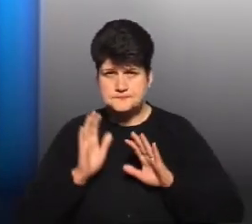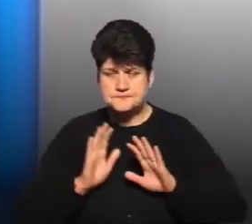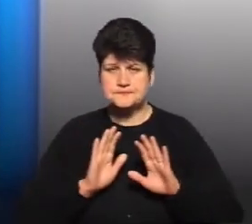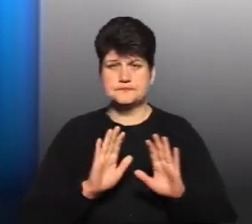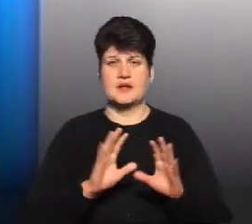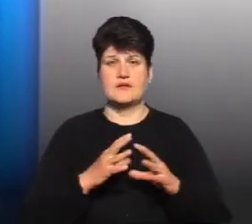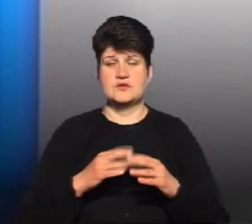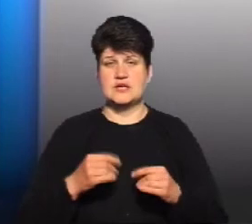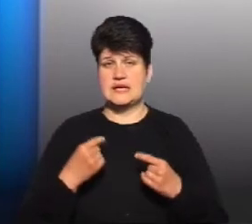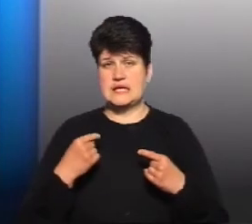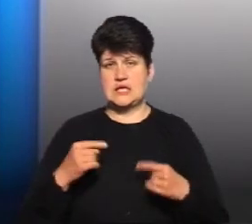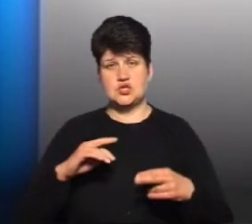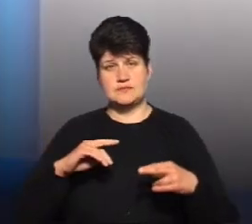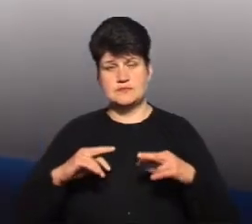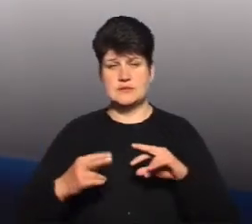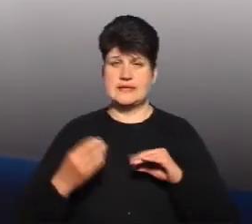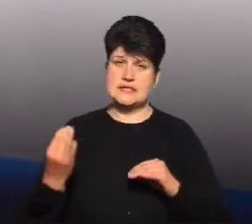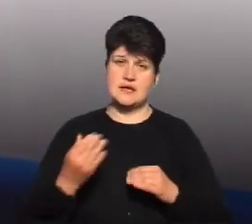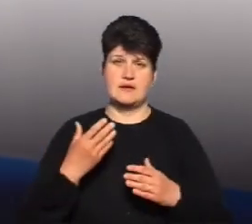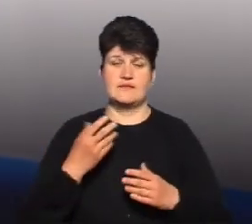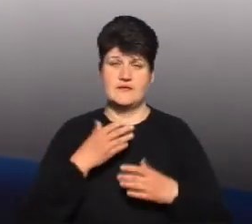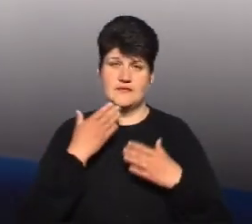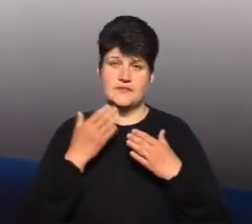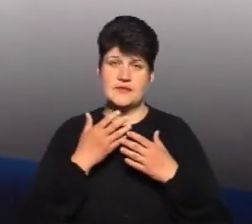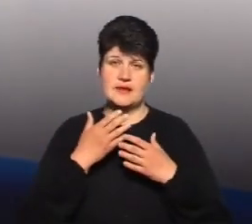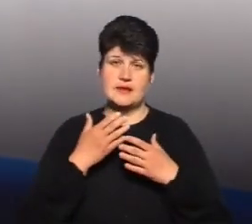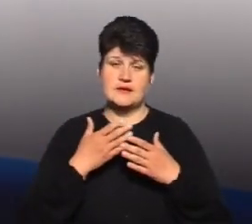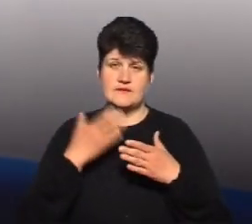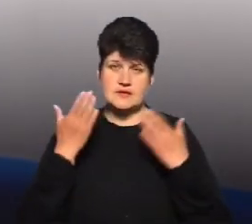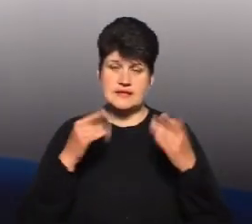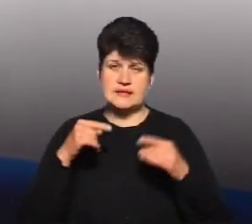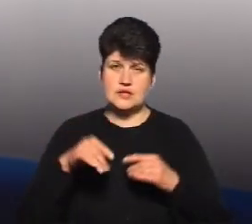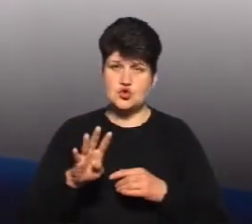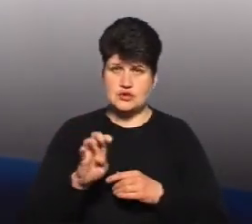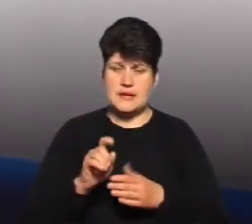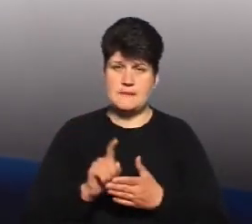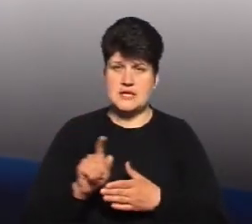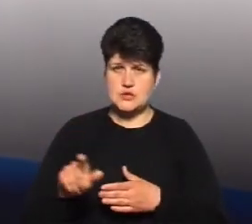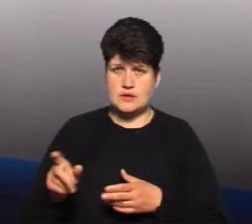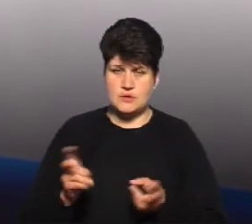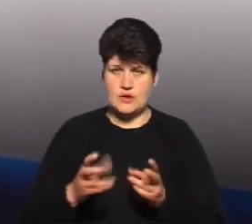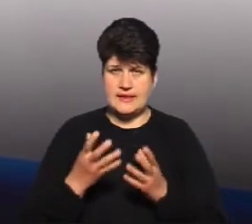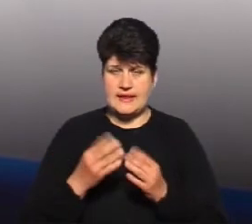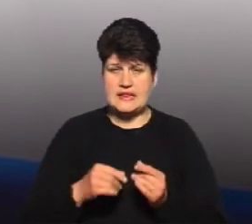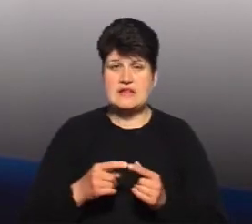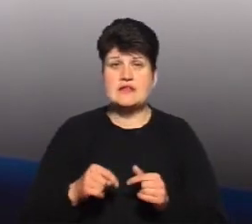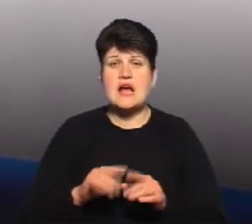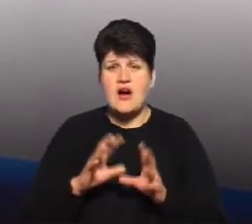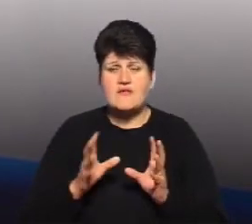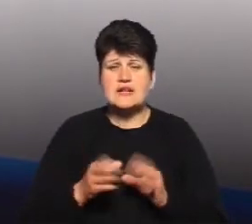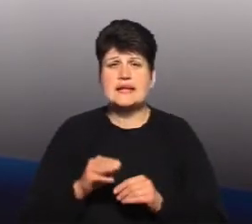стають іншими, цікавішими, веселішими. Ви казали, пані Світлано, що 1400 так пенсіонерів так, відвідують. Так, так. Денний соціальне відділення. Так. А взагалі терцентр ще